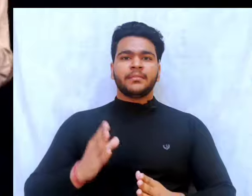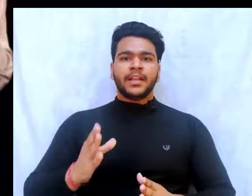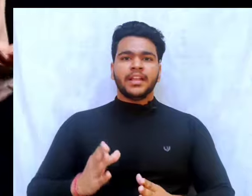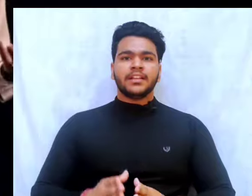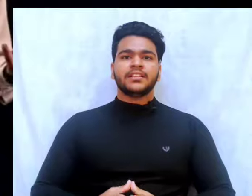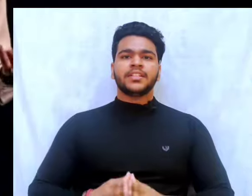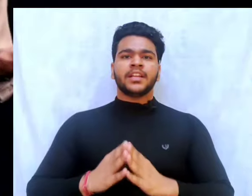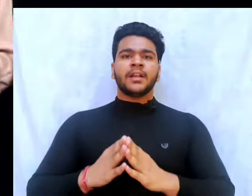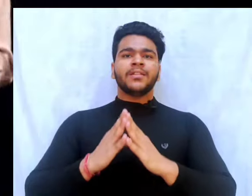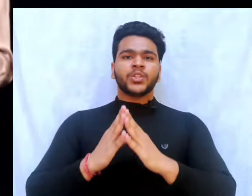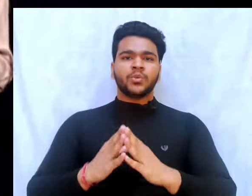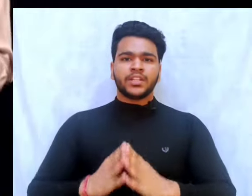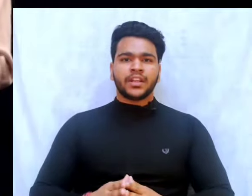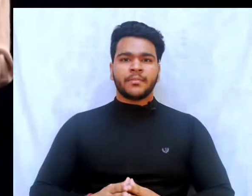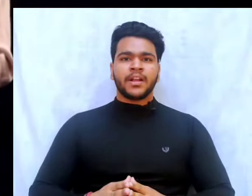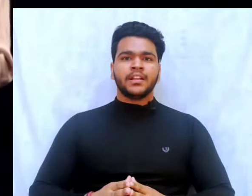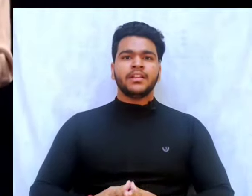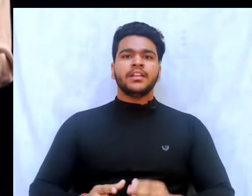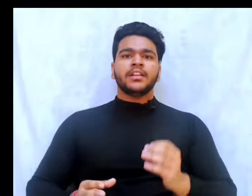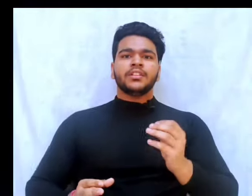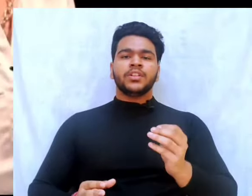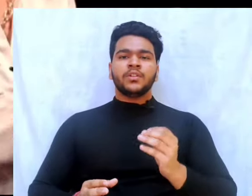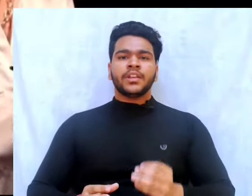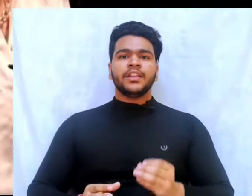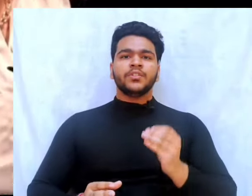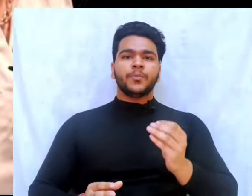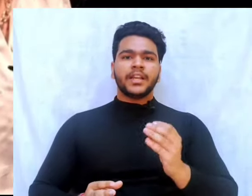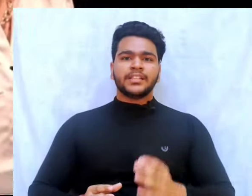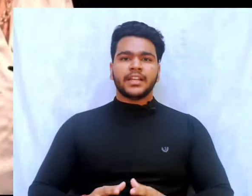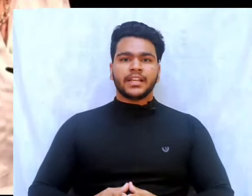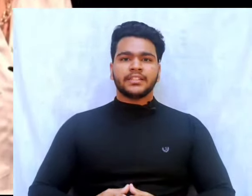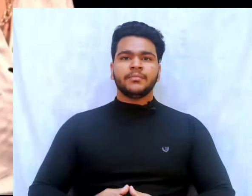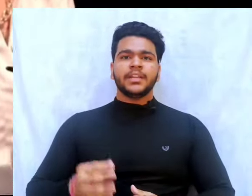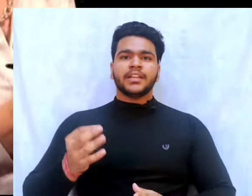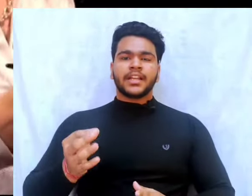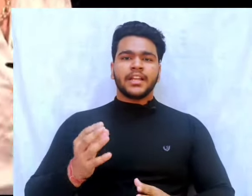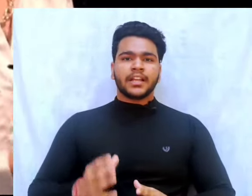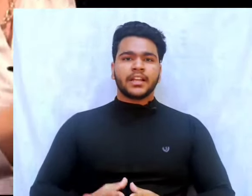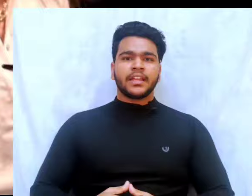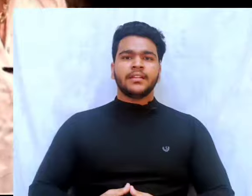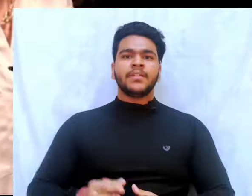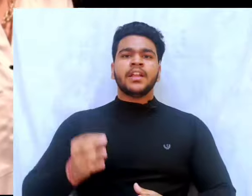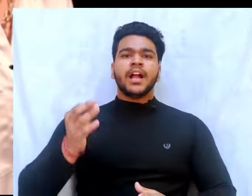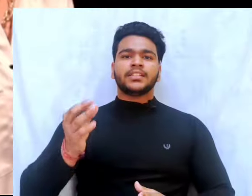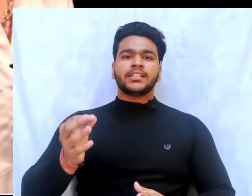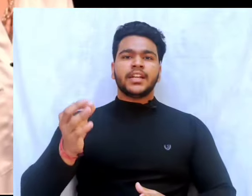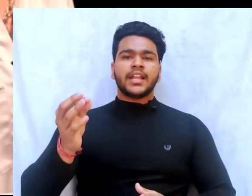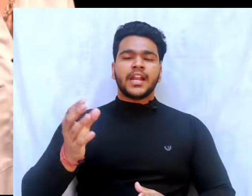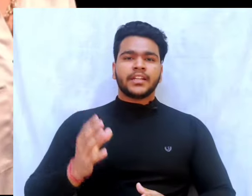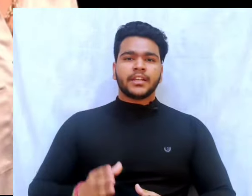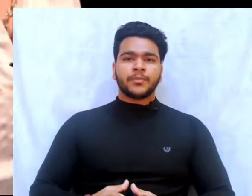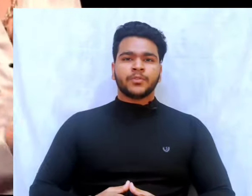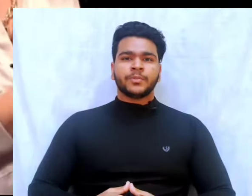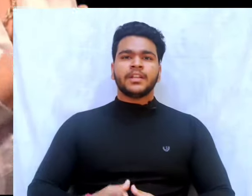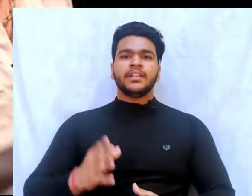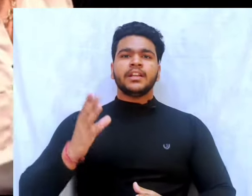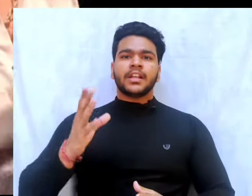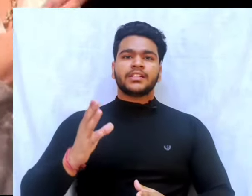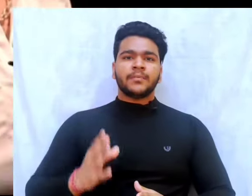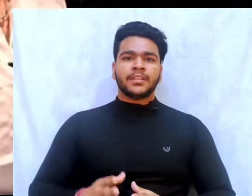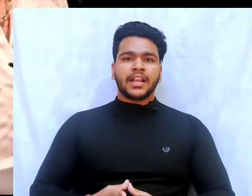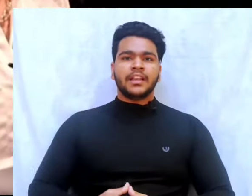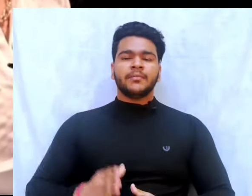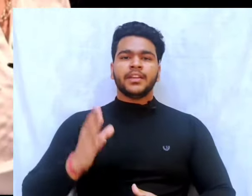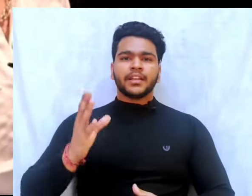एक महिला जिनका नाम श्रुति शर्मा है, जिन्होंने UPSC का एग्ज़ाम क्लियर करके असिस्टेंट डायरेक्टर की पोस्ट पर